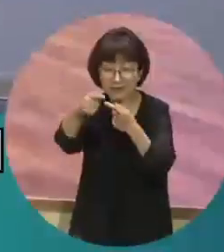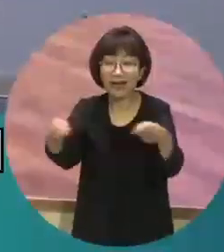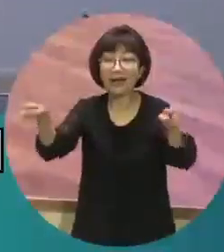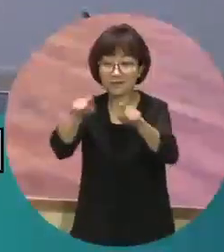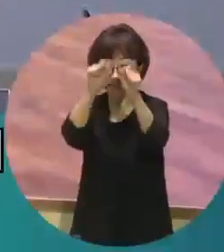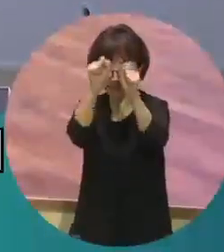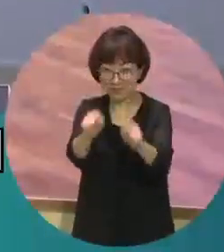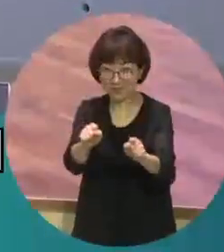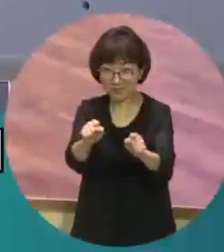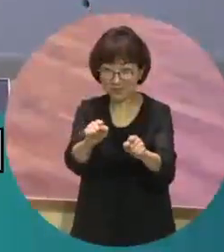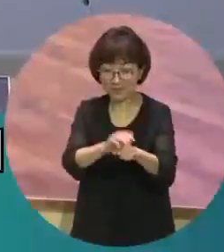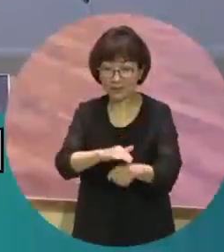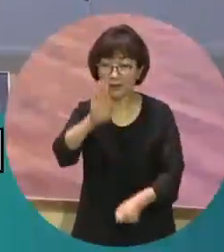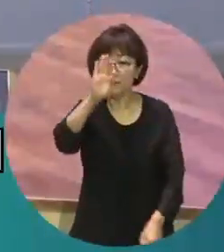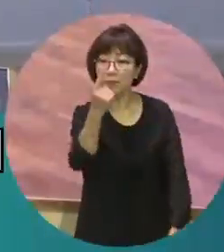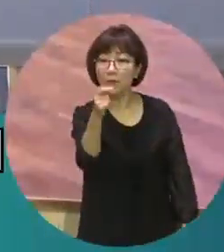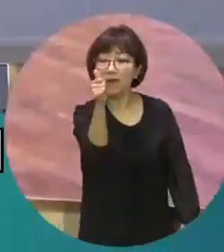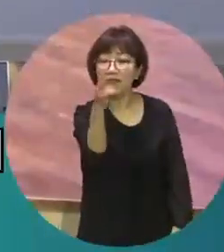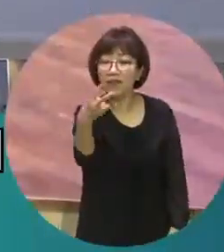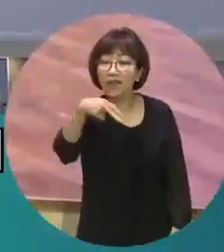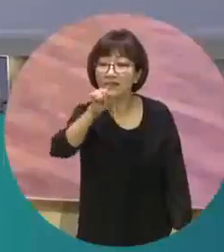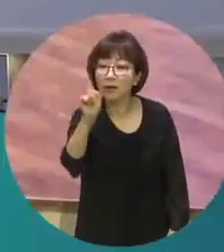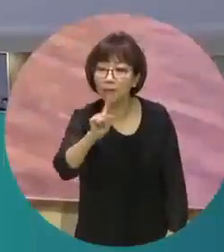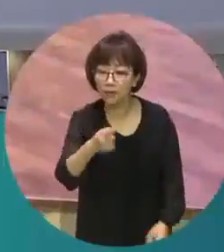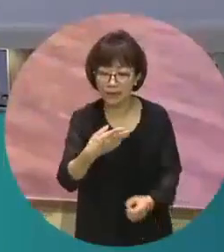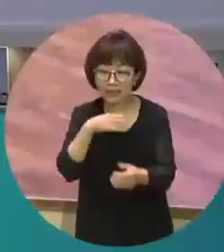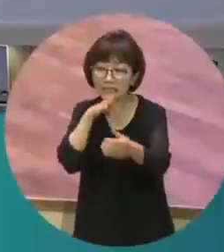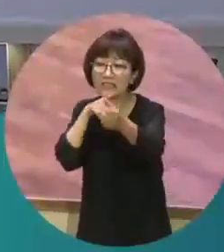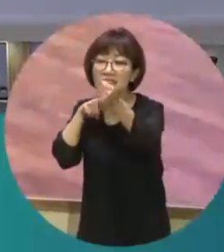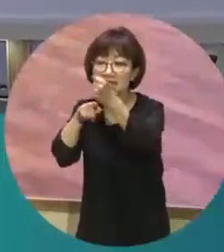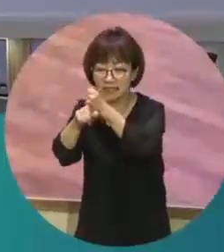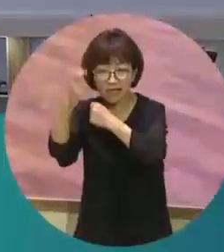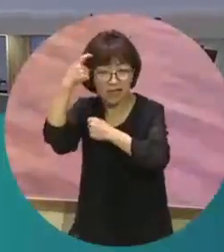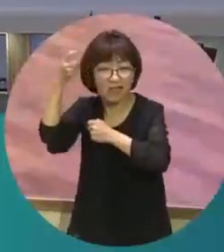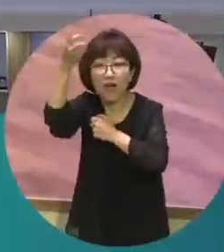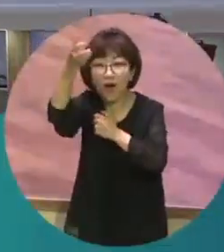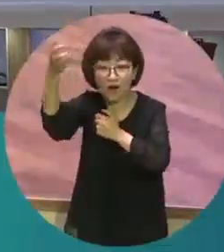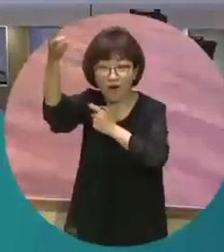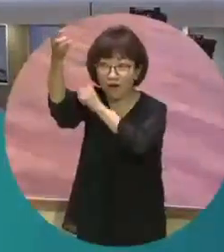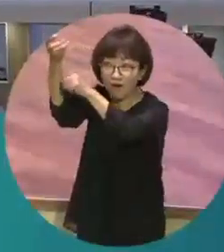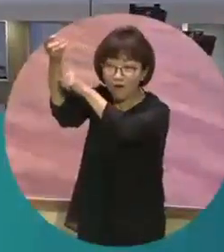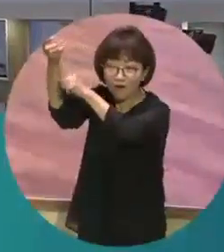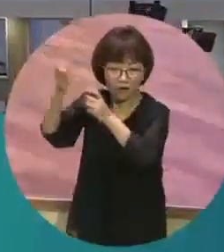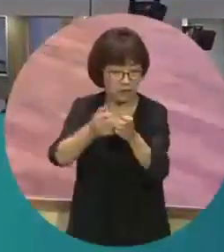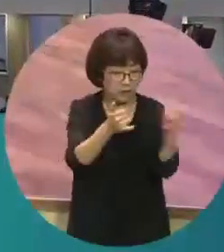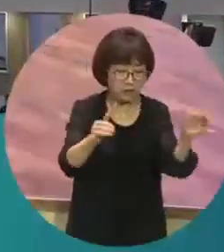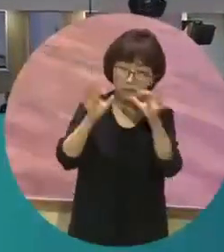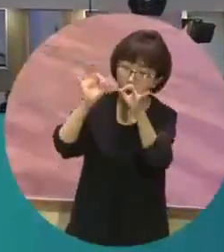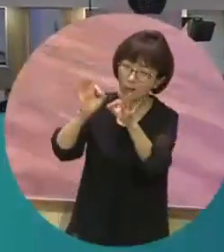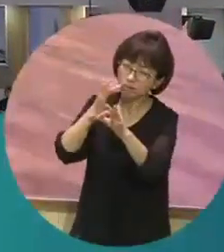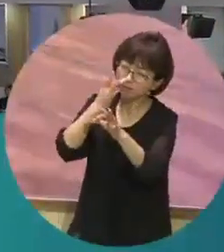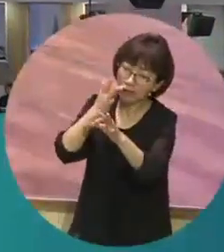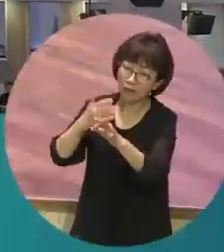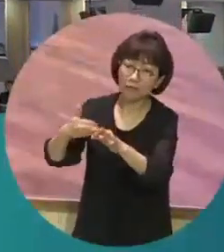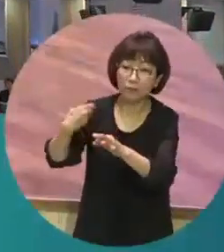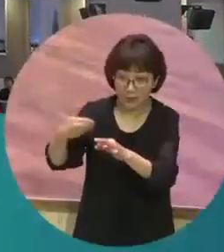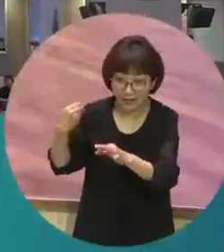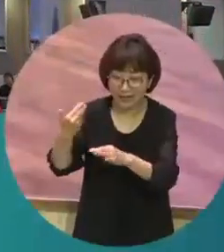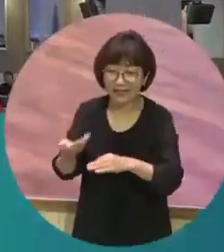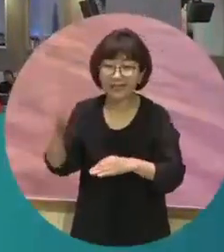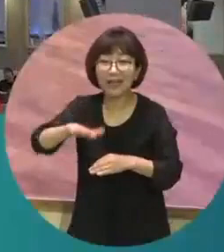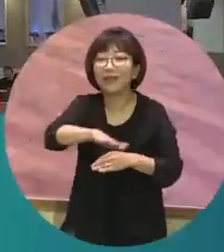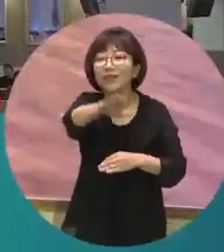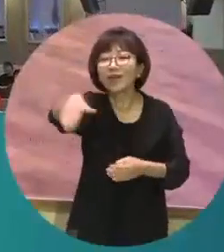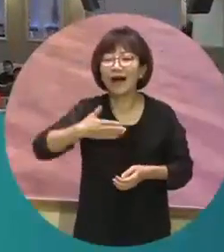진리의 영이라 세상은 능히 그를 받지 못하나니 이는 그를 보지도 못하고 알지도 못함이라. 그러나 너희는 그를 안